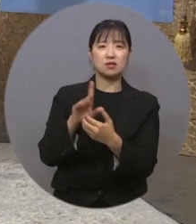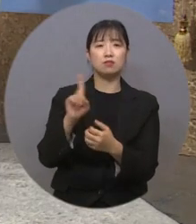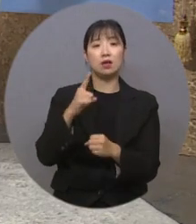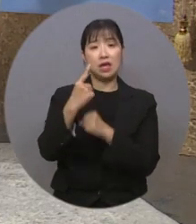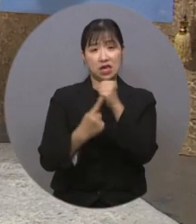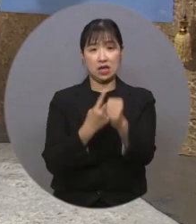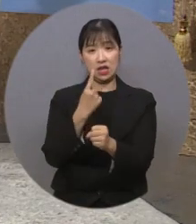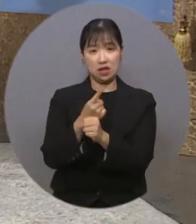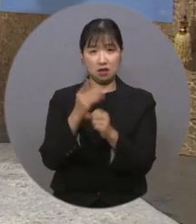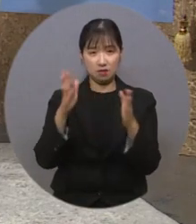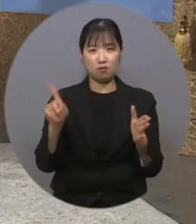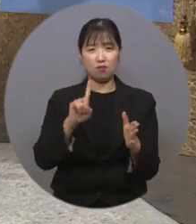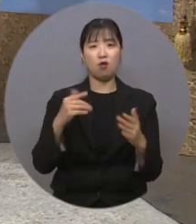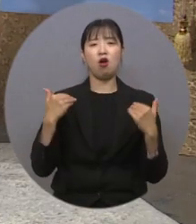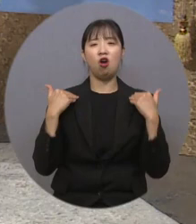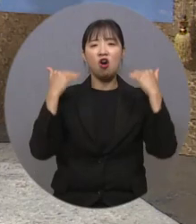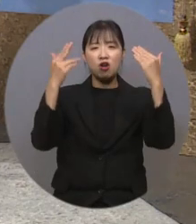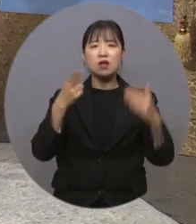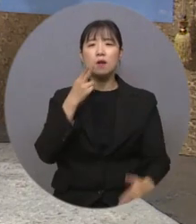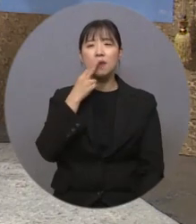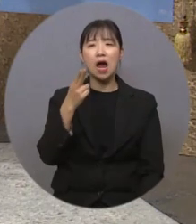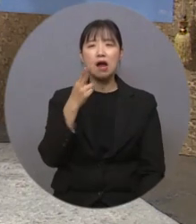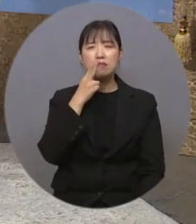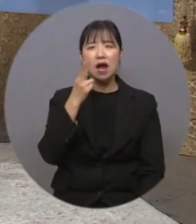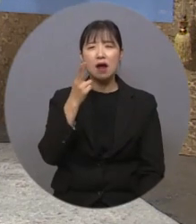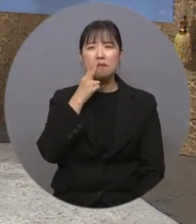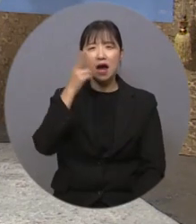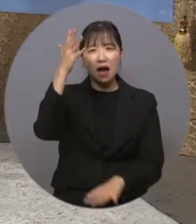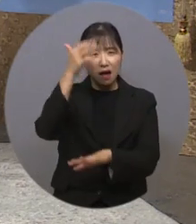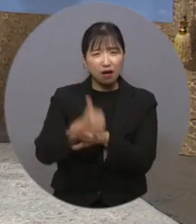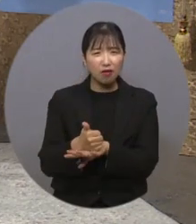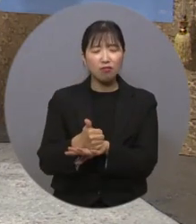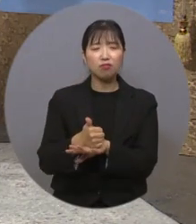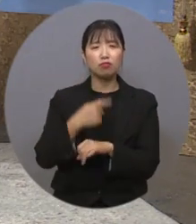네. 그 어른들의 담배로 인해 가지고